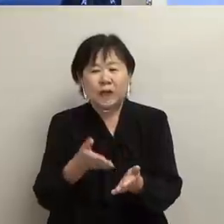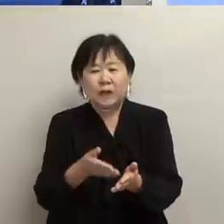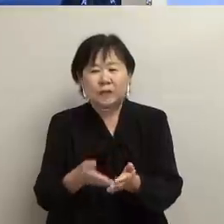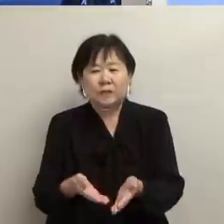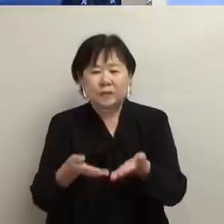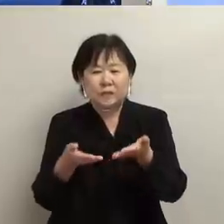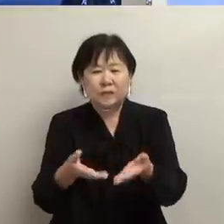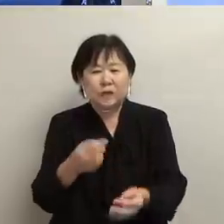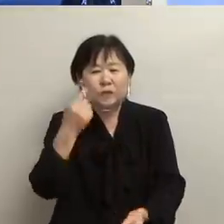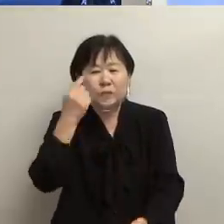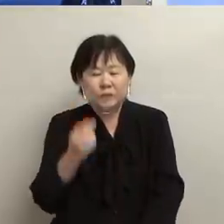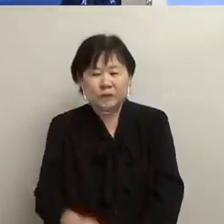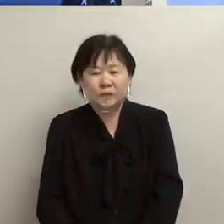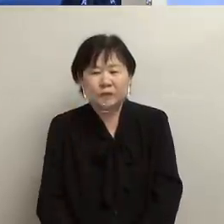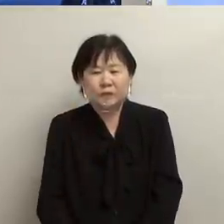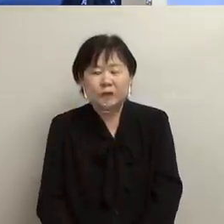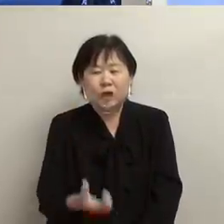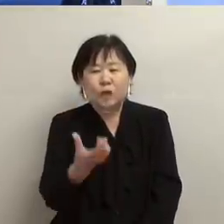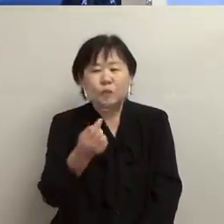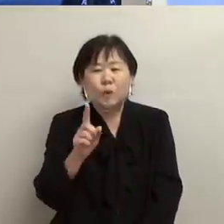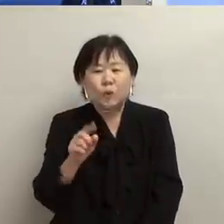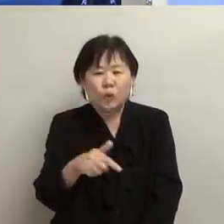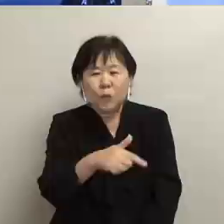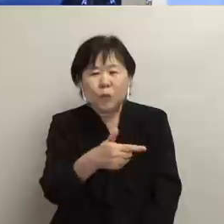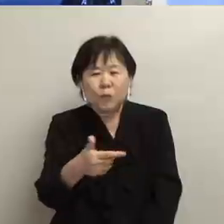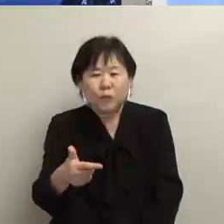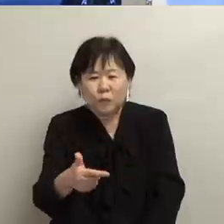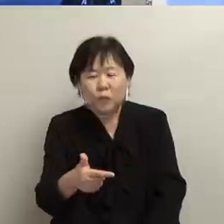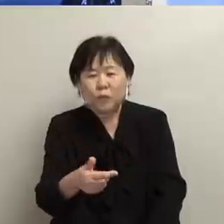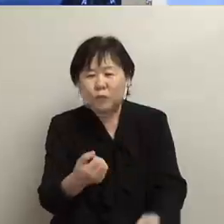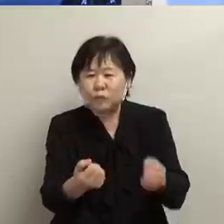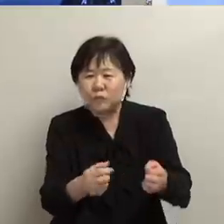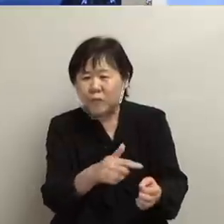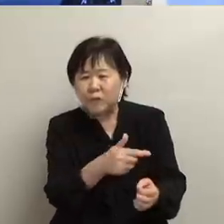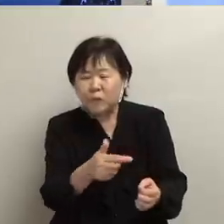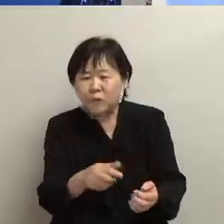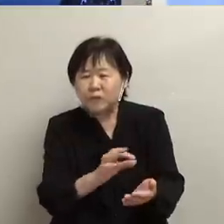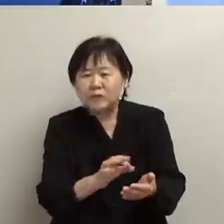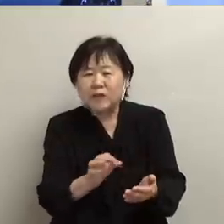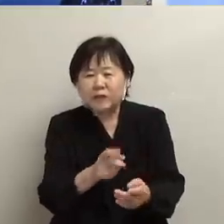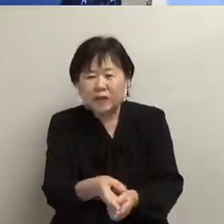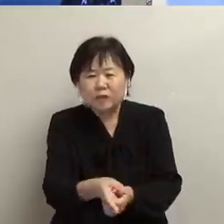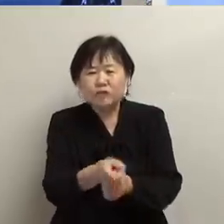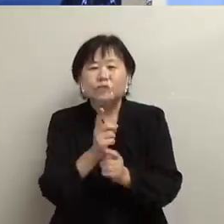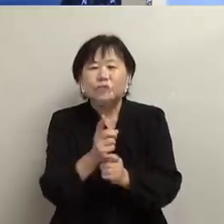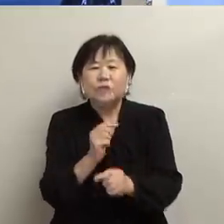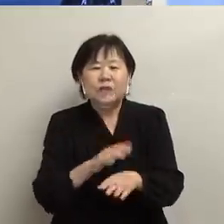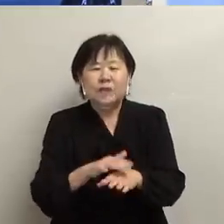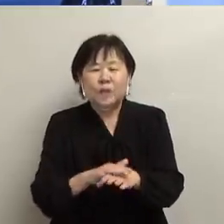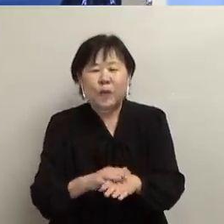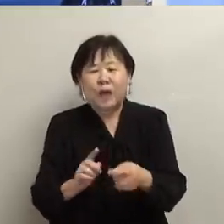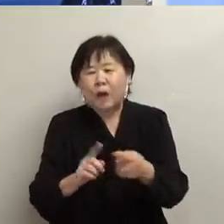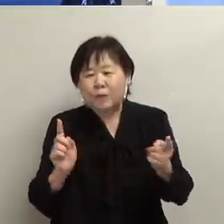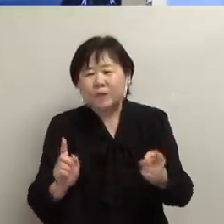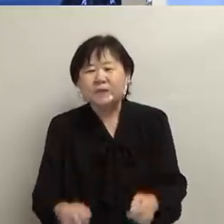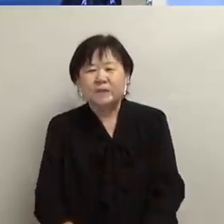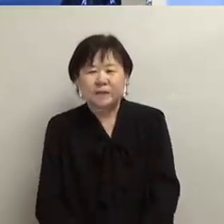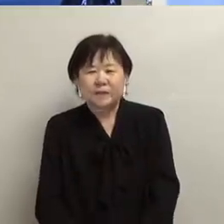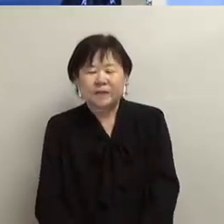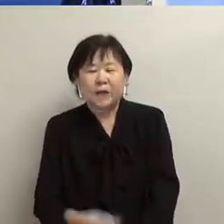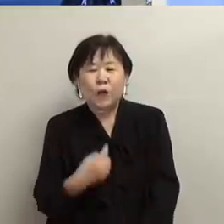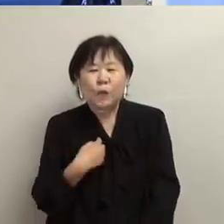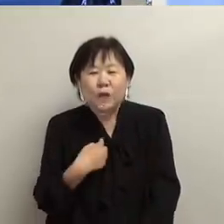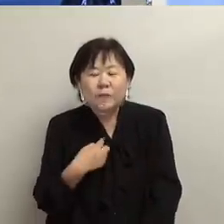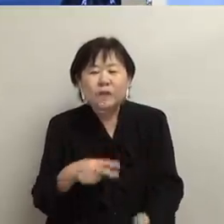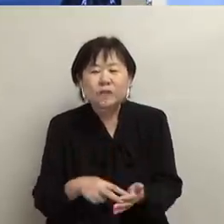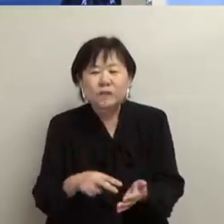ですけども物で釣るってそういう方もうちょっとてきたじゃないと思うんですが我々として何